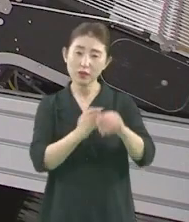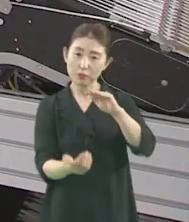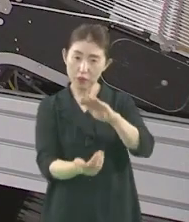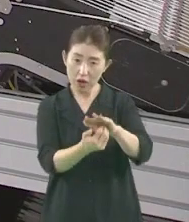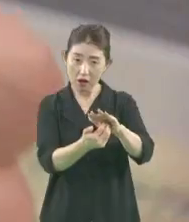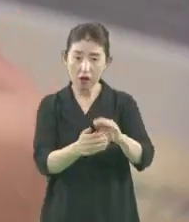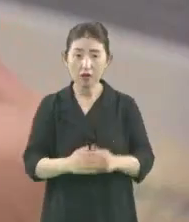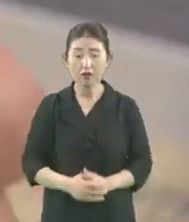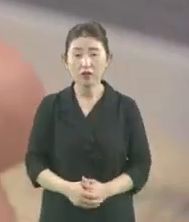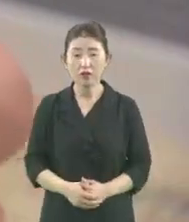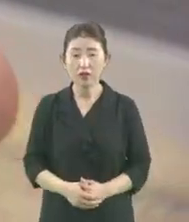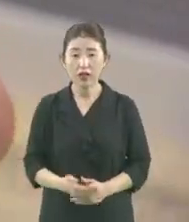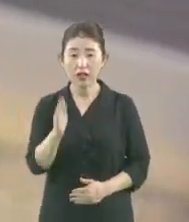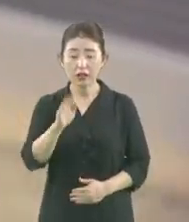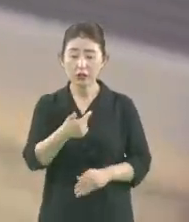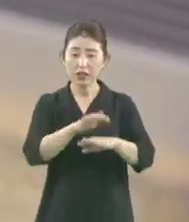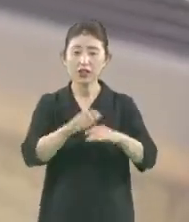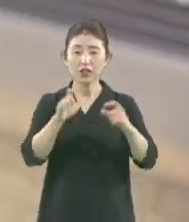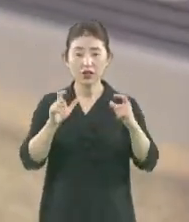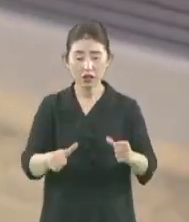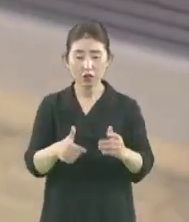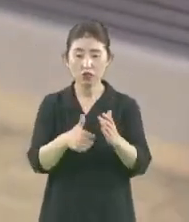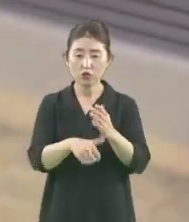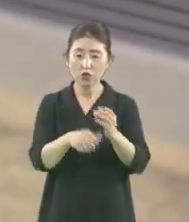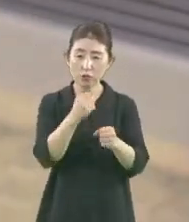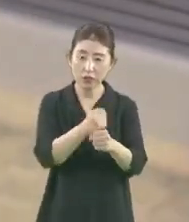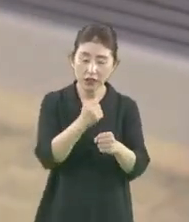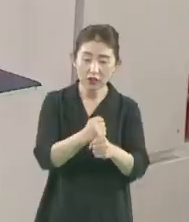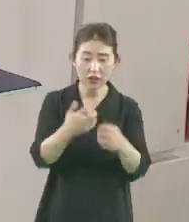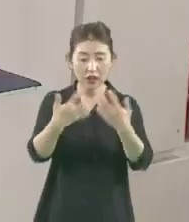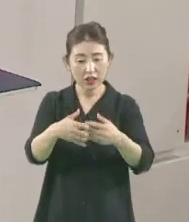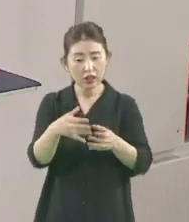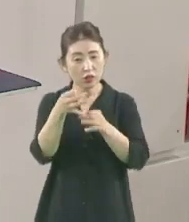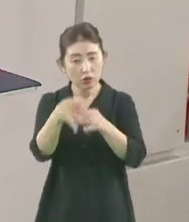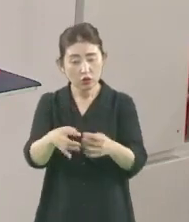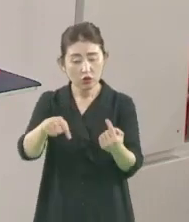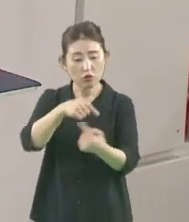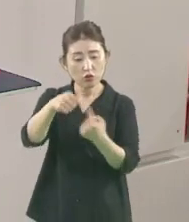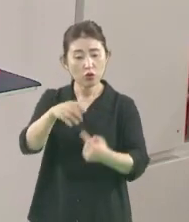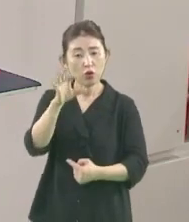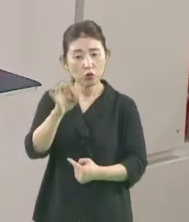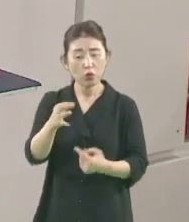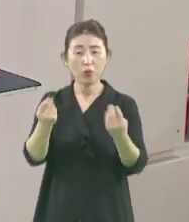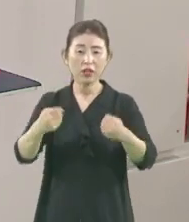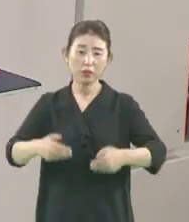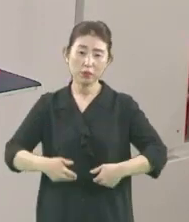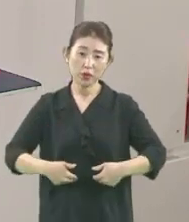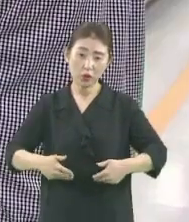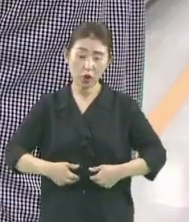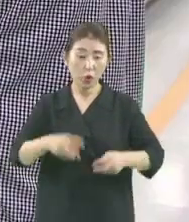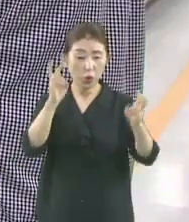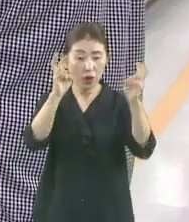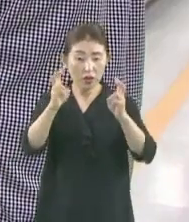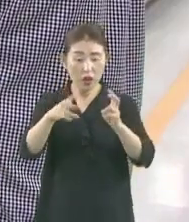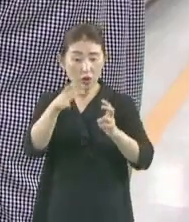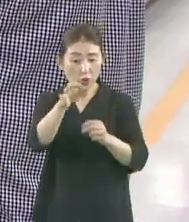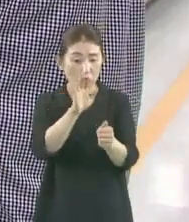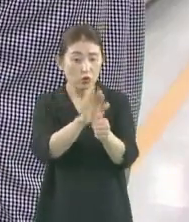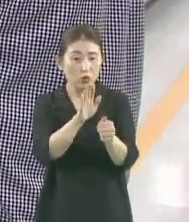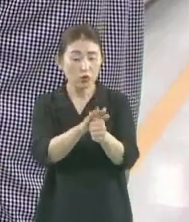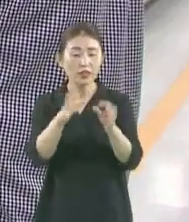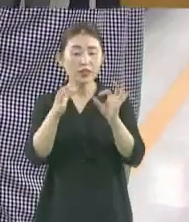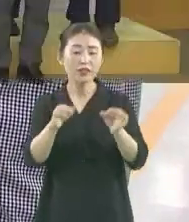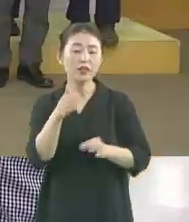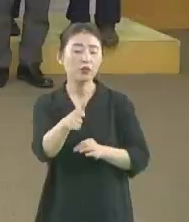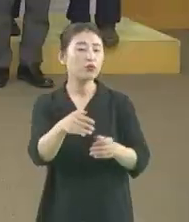높습니다. 하지만 대전엔 제품 생산과 설비 투자 등 운영 자금이 많이 필요한 벤처 기업을 뒷받침할 은행이